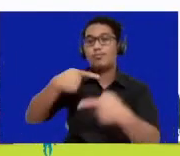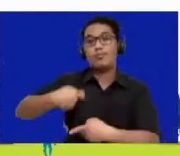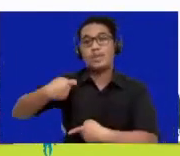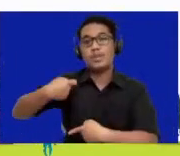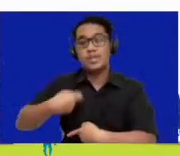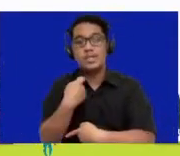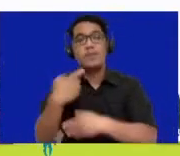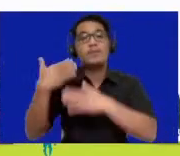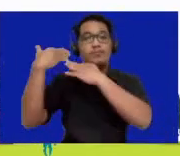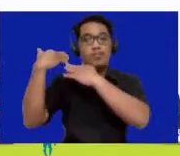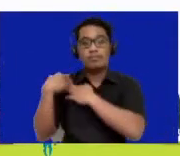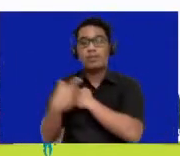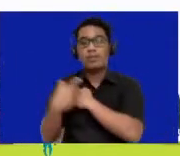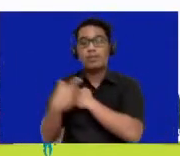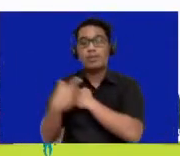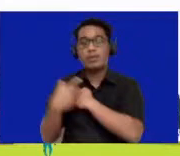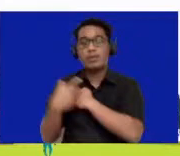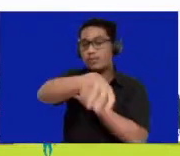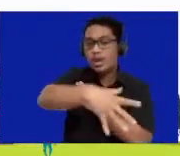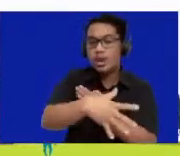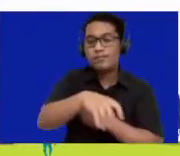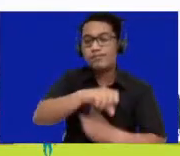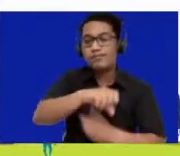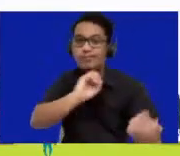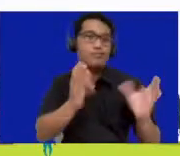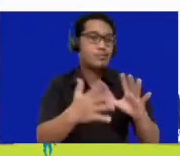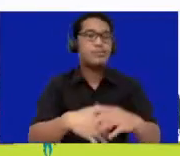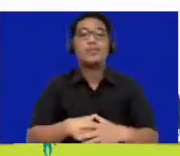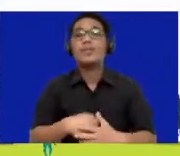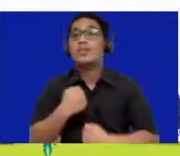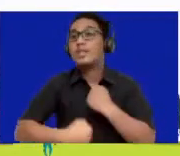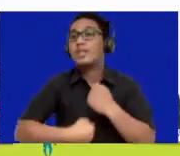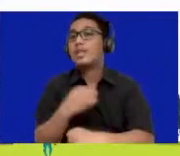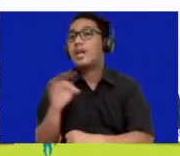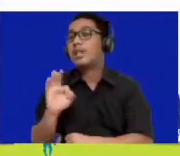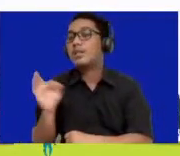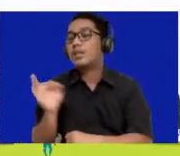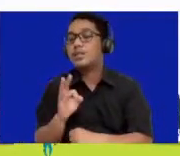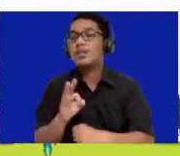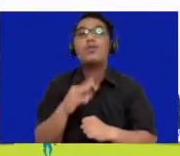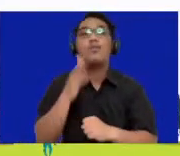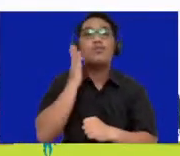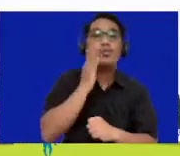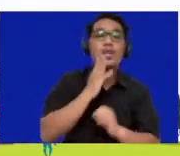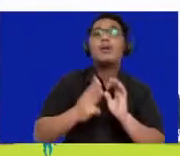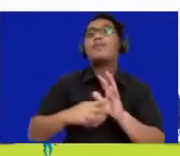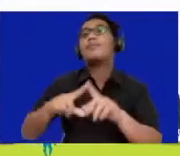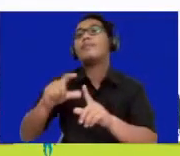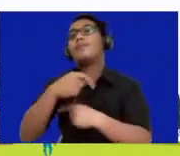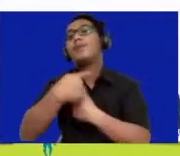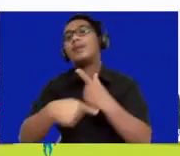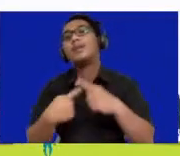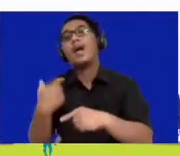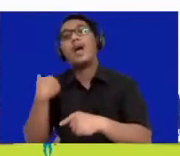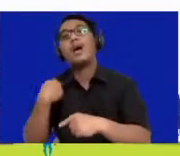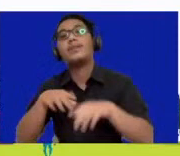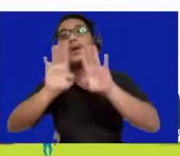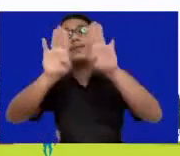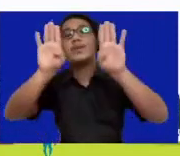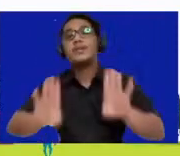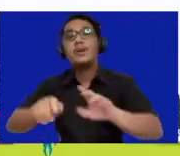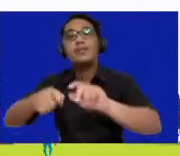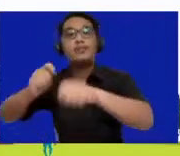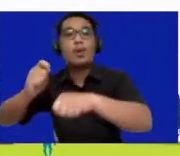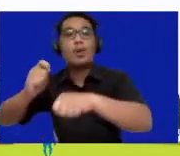apa-apa. Kegiatan dari Tagana, dari Muda Maja, ini juga diuji melalui media yang disediakan oleh